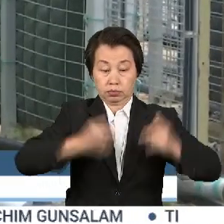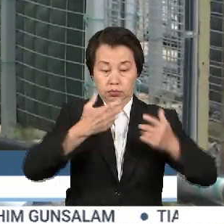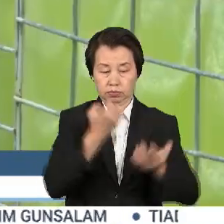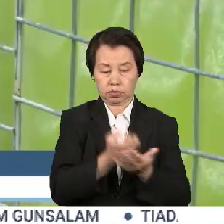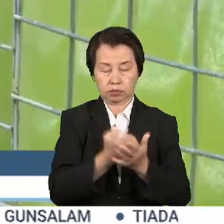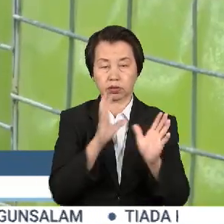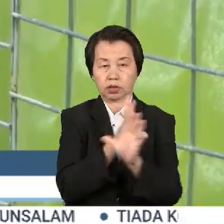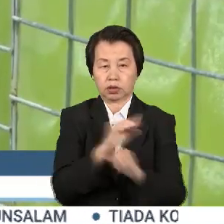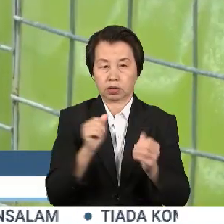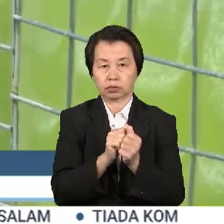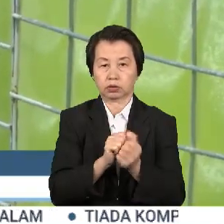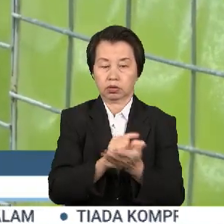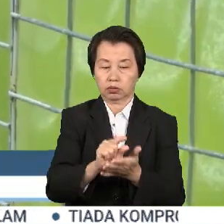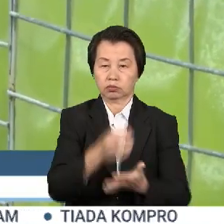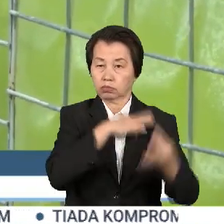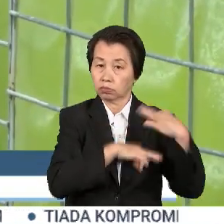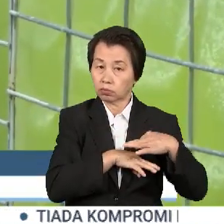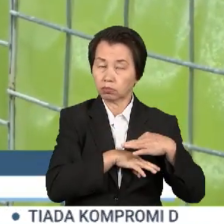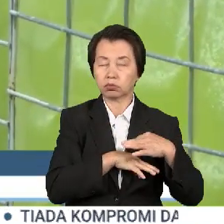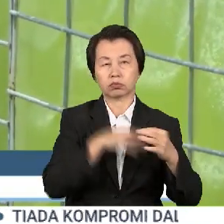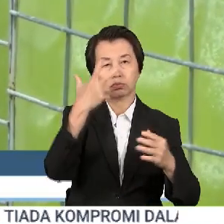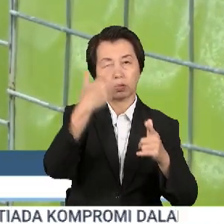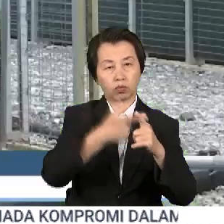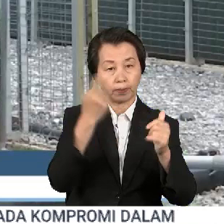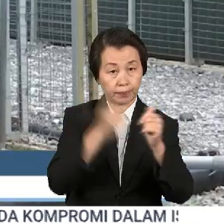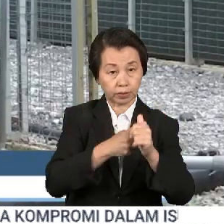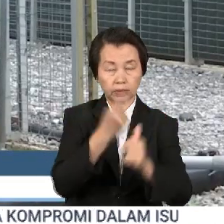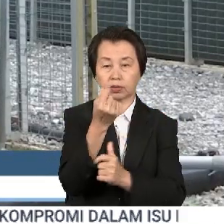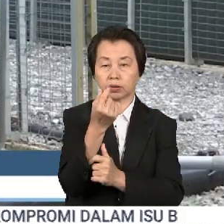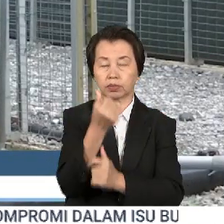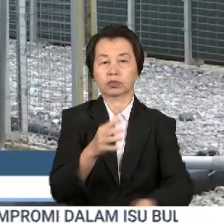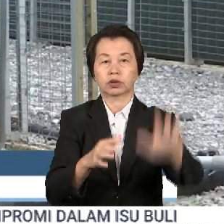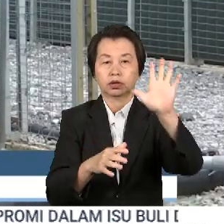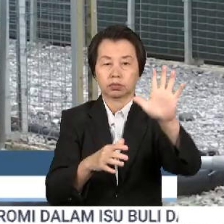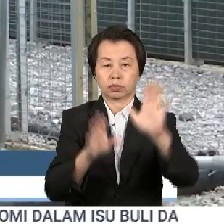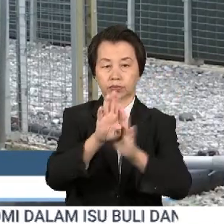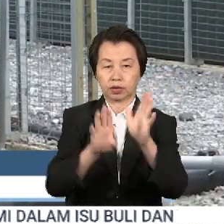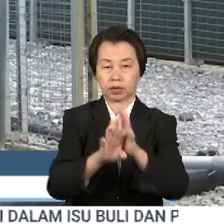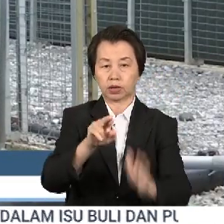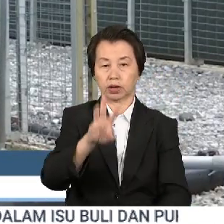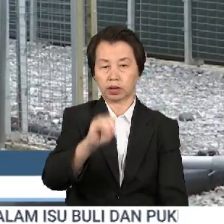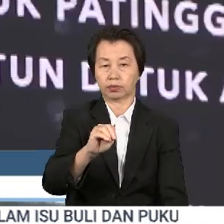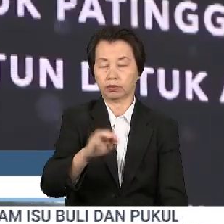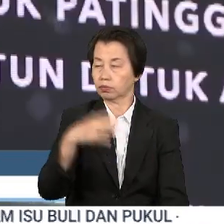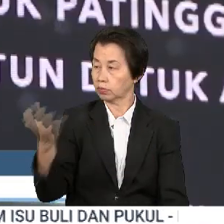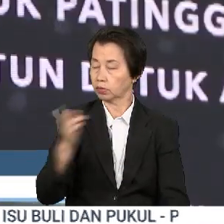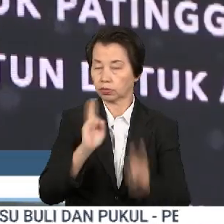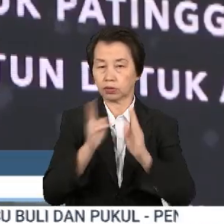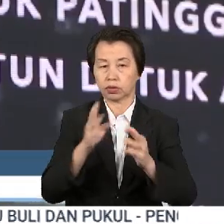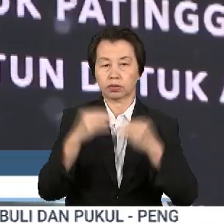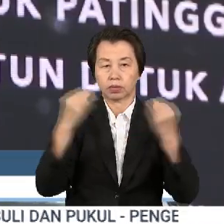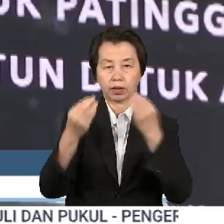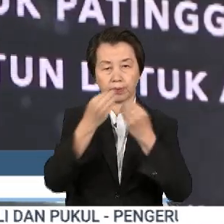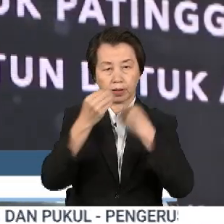Sarawak dengan pendapatan yang direkodkan pada suku pertama tahun ini berjumlah RM5 bilion. Beliau berucap pada majlis makan malam Kelab